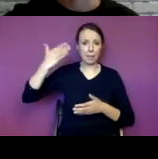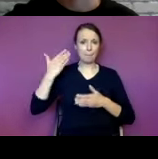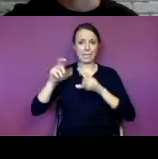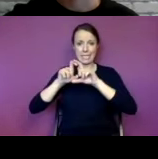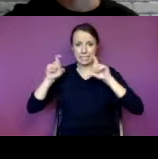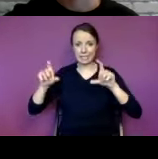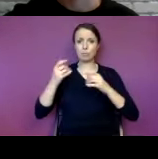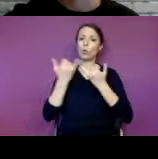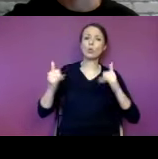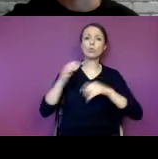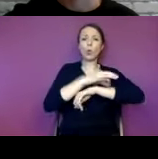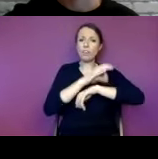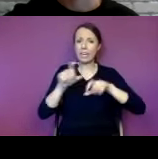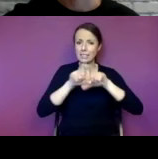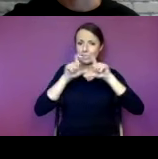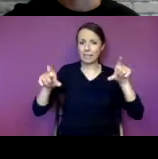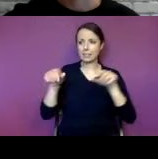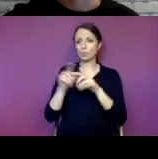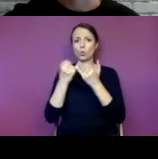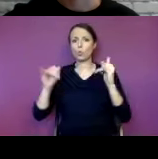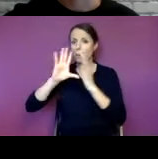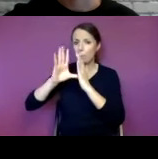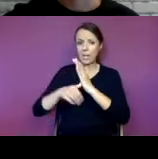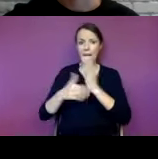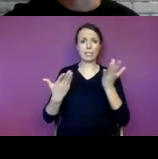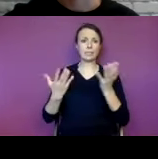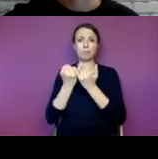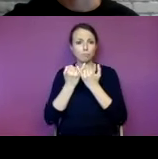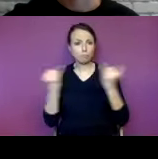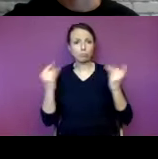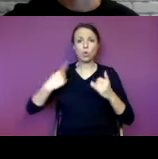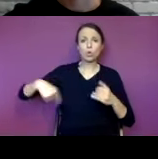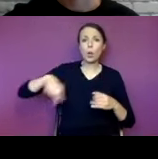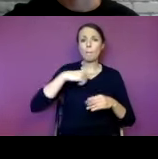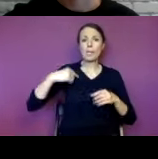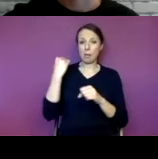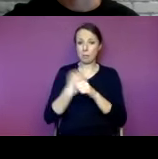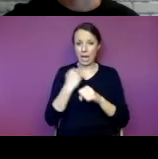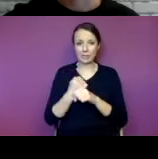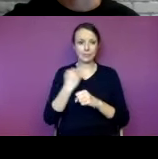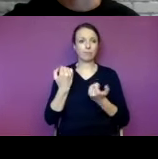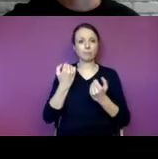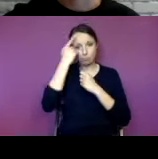próbujemy, czy jakby pracujemy nad tym, żeby wypracowywać rozwiązania, które według nas są